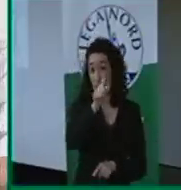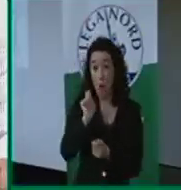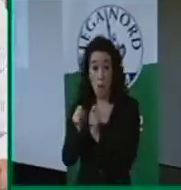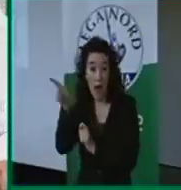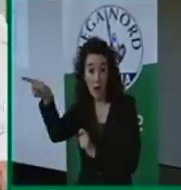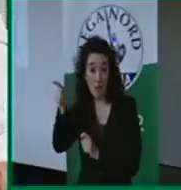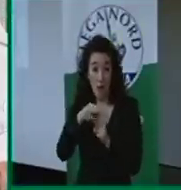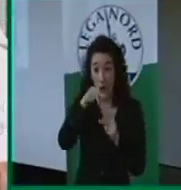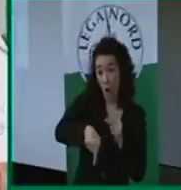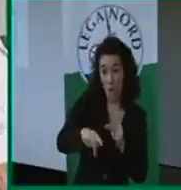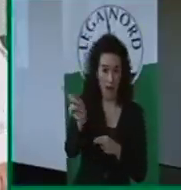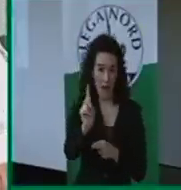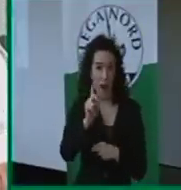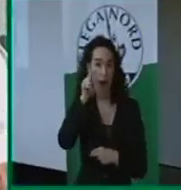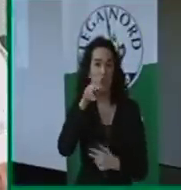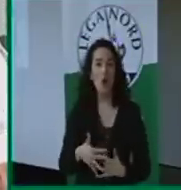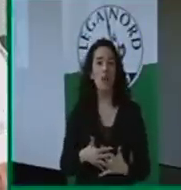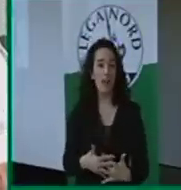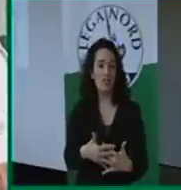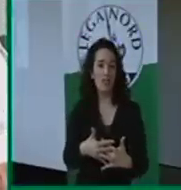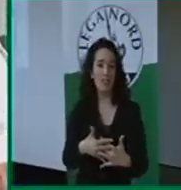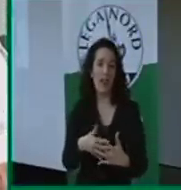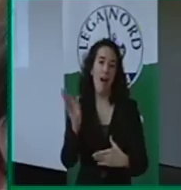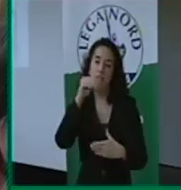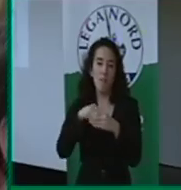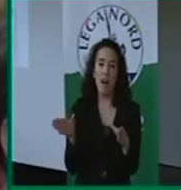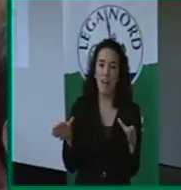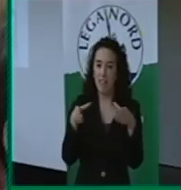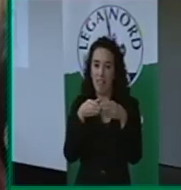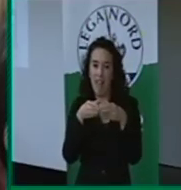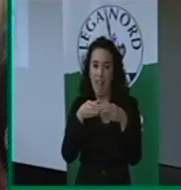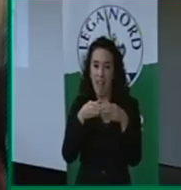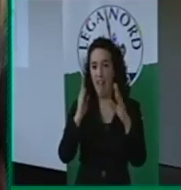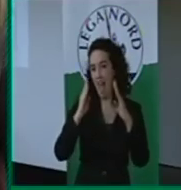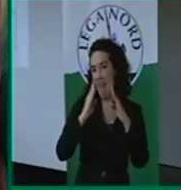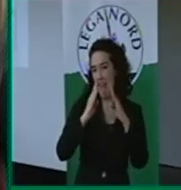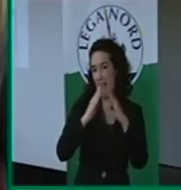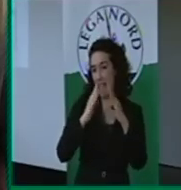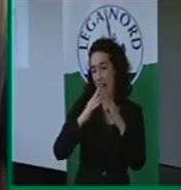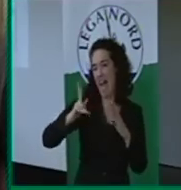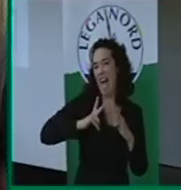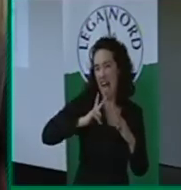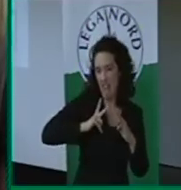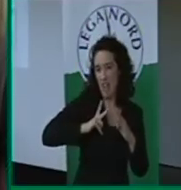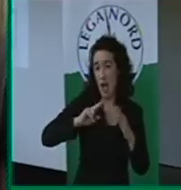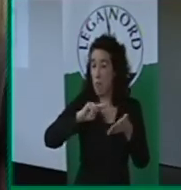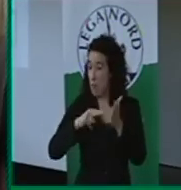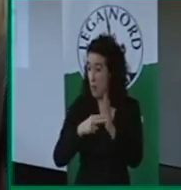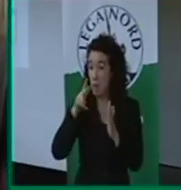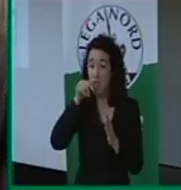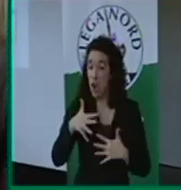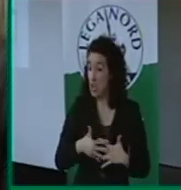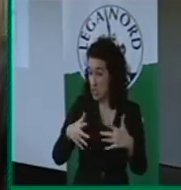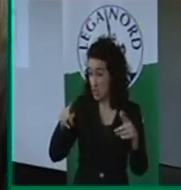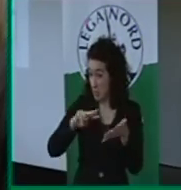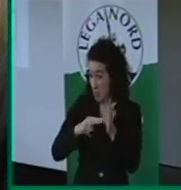Padova ma la donna incinta dei Quartieri chic che non ha i problemi delle donne incinte normali diciamocela